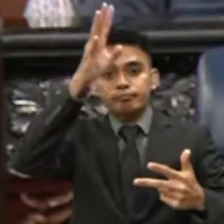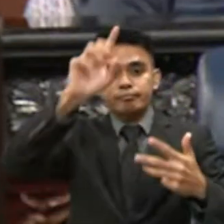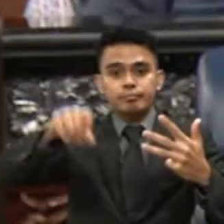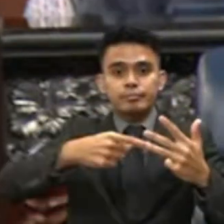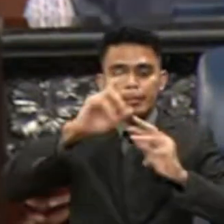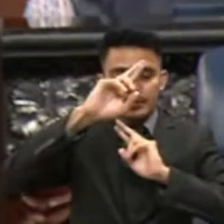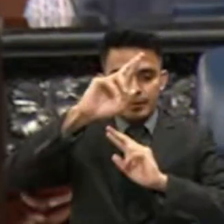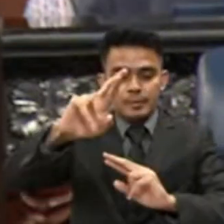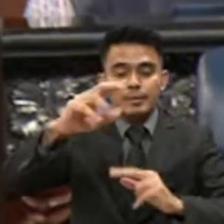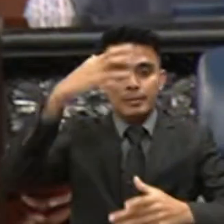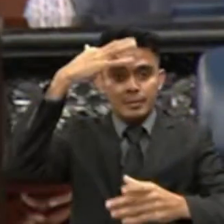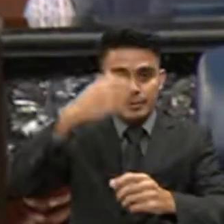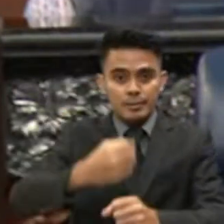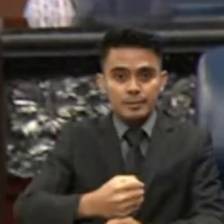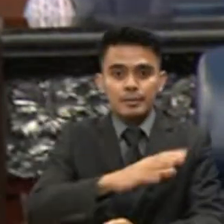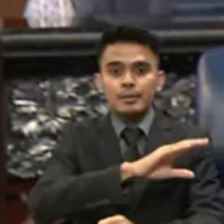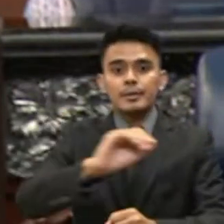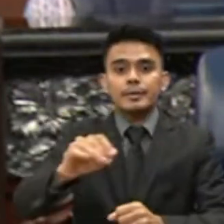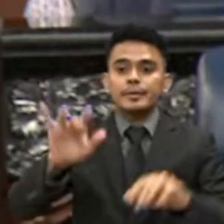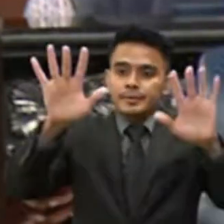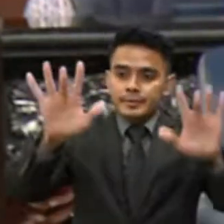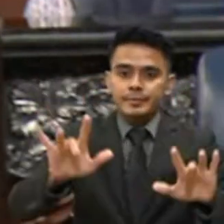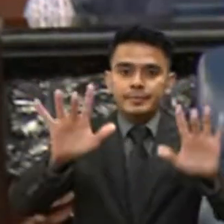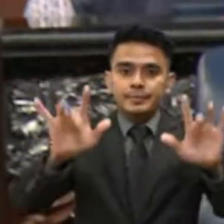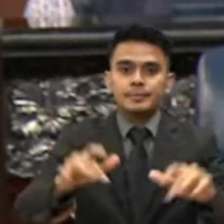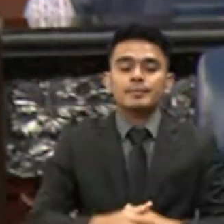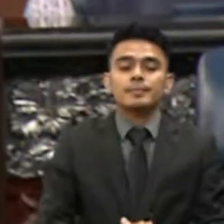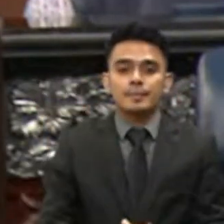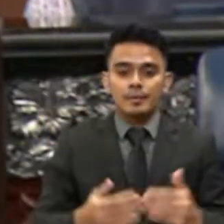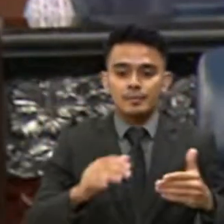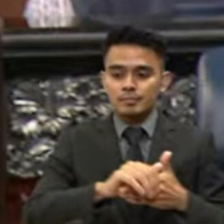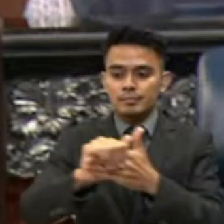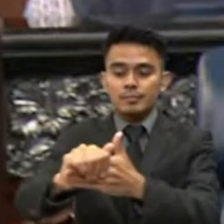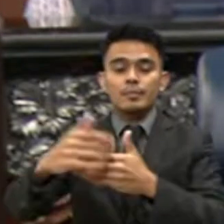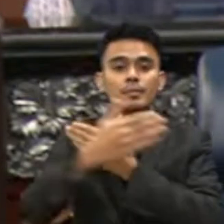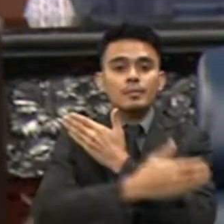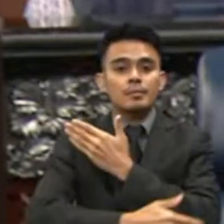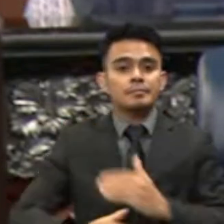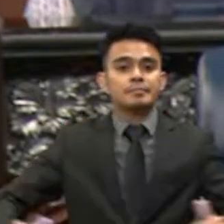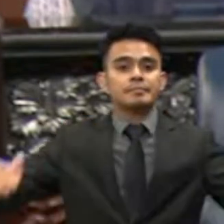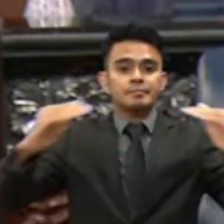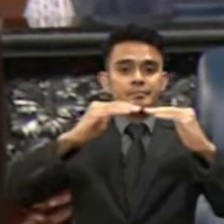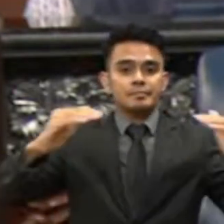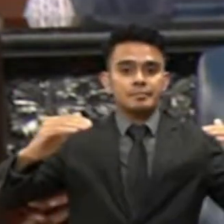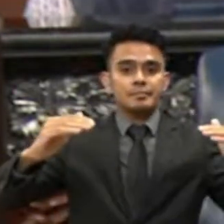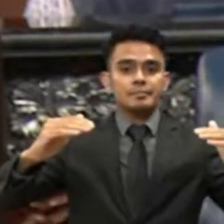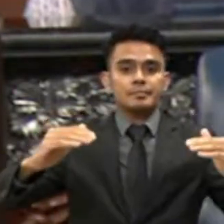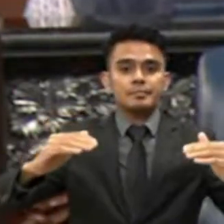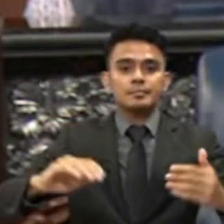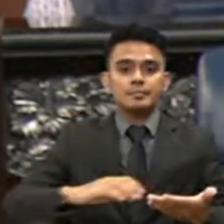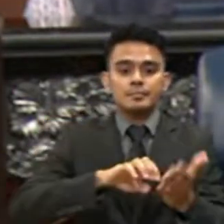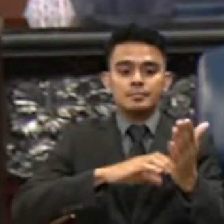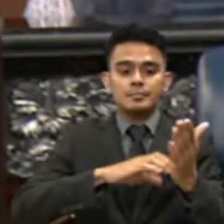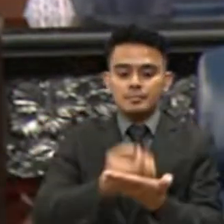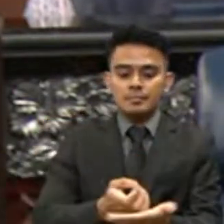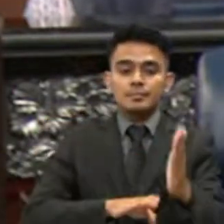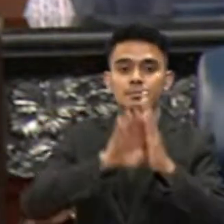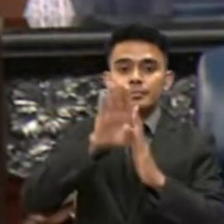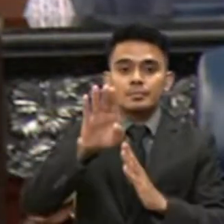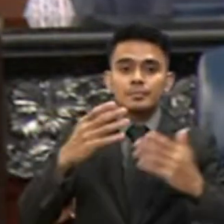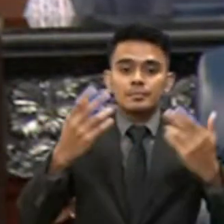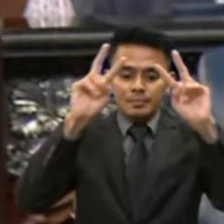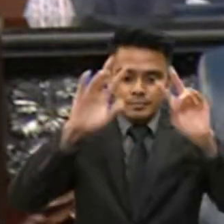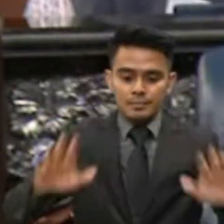format keyakinan dan ihsan akan memacu negara ke arah kestabilan pemulihan ekonomi kesejahteraan rakyat